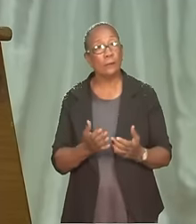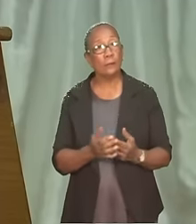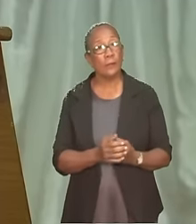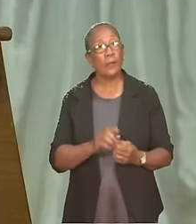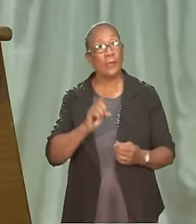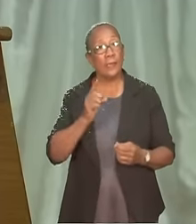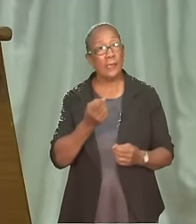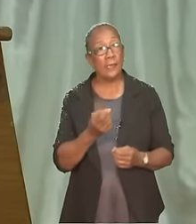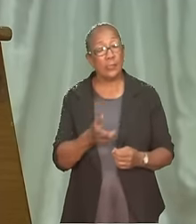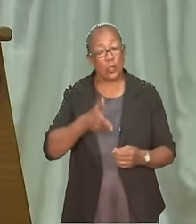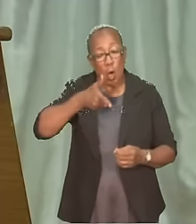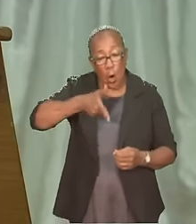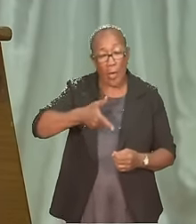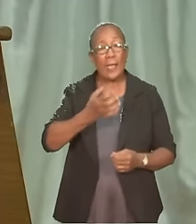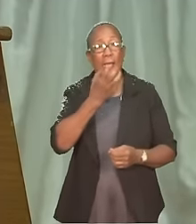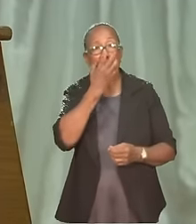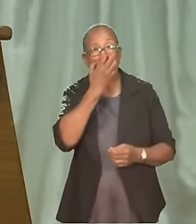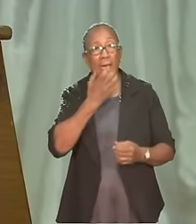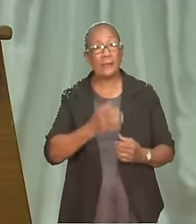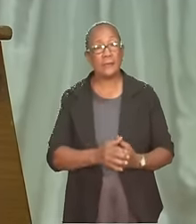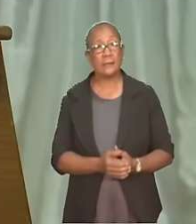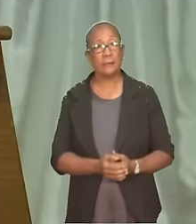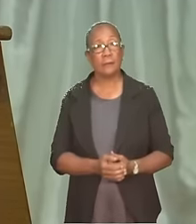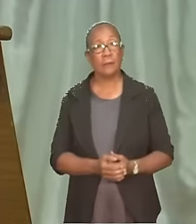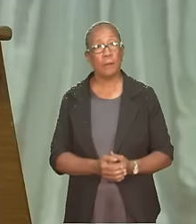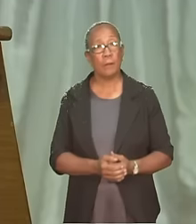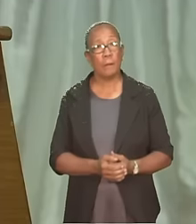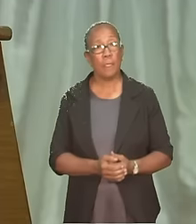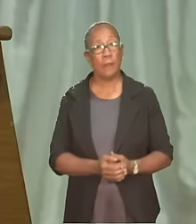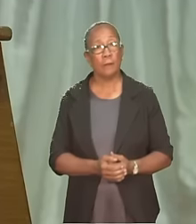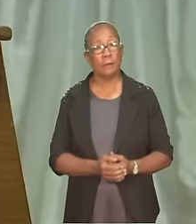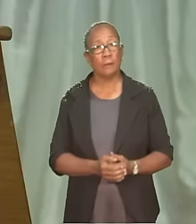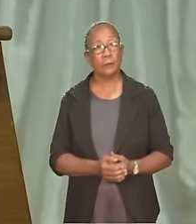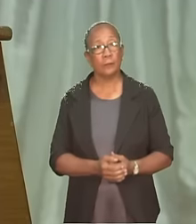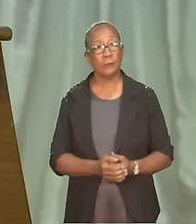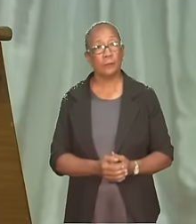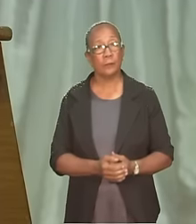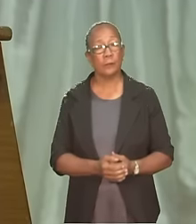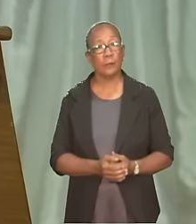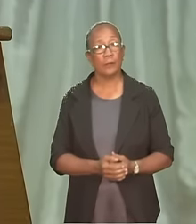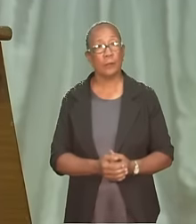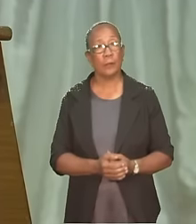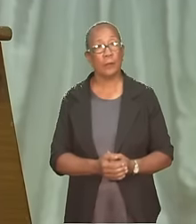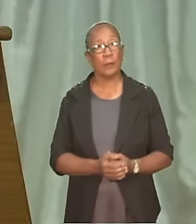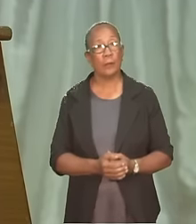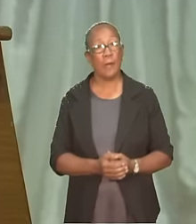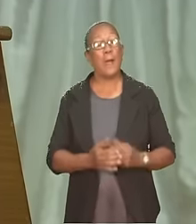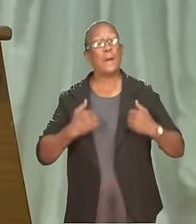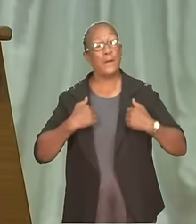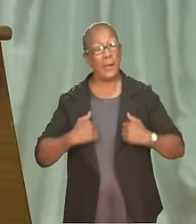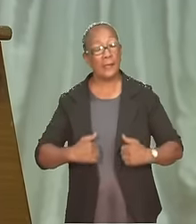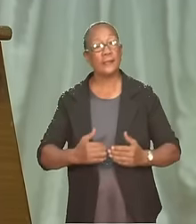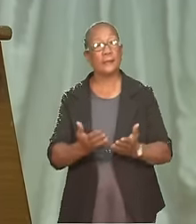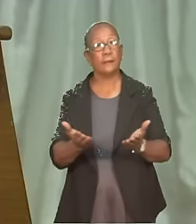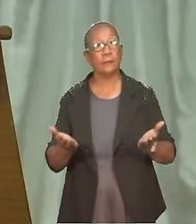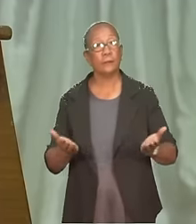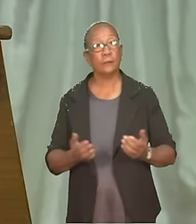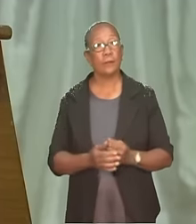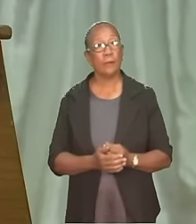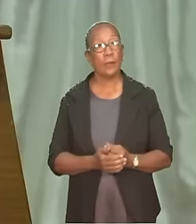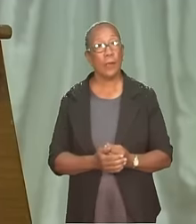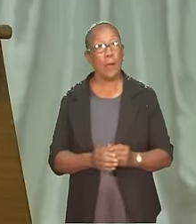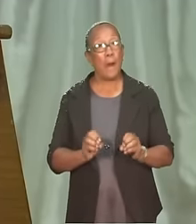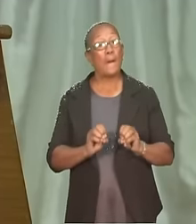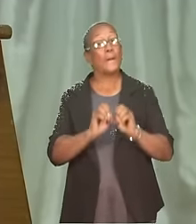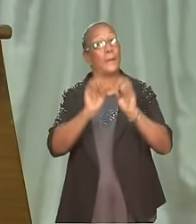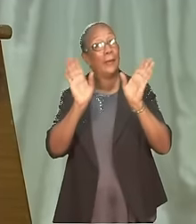and gas. The Dutch disease. Wat we niet willen hebben. Mijn mensen, prachtige